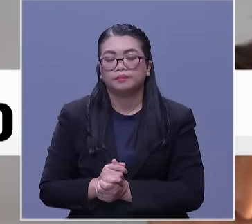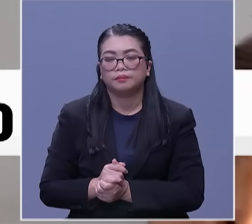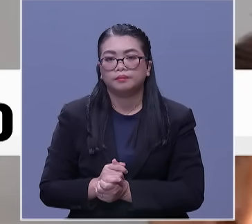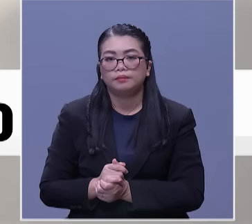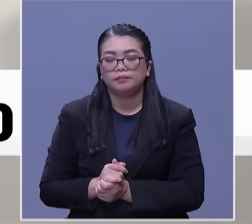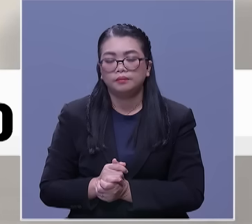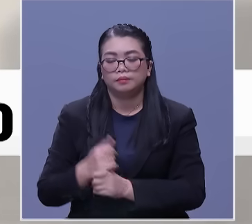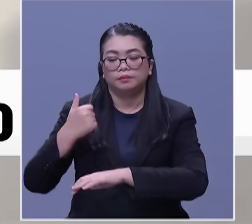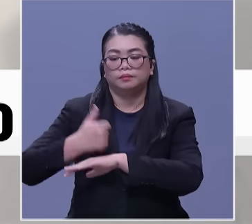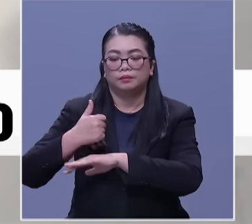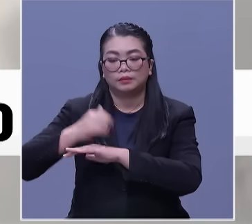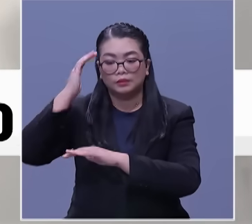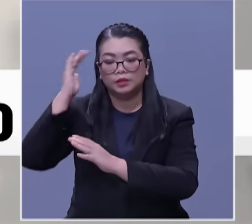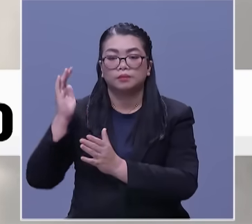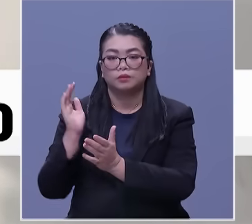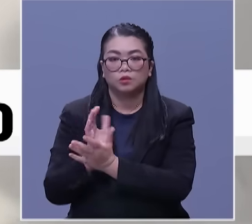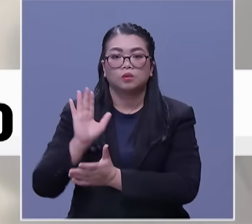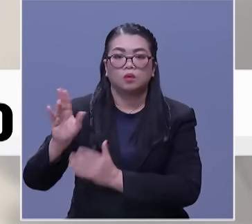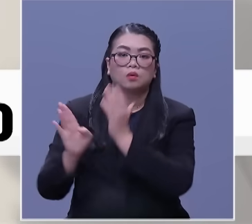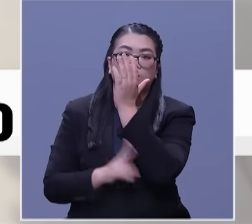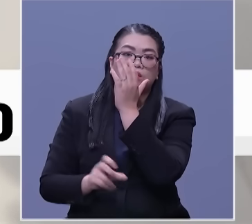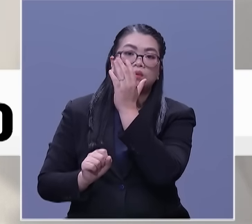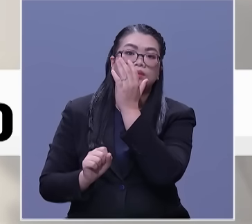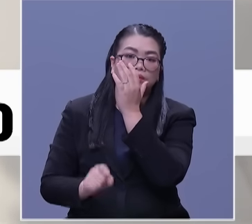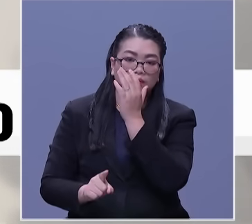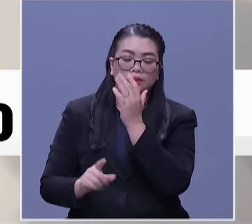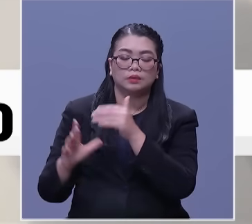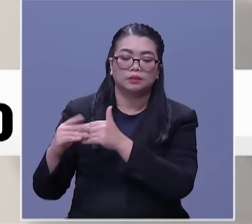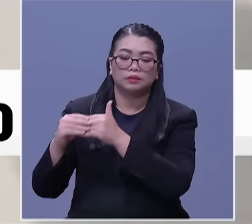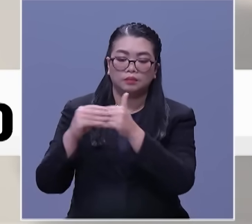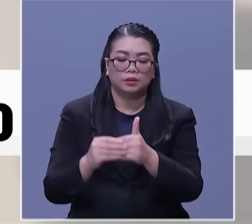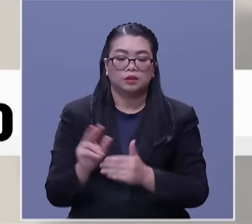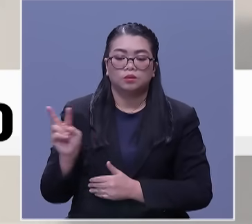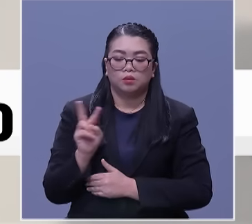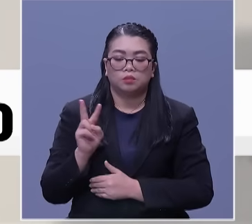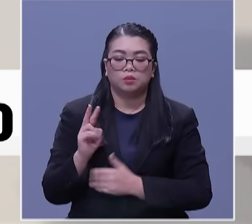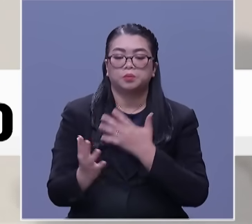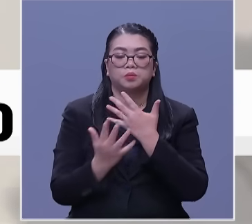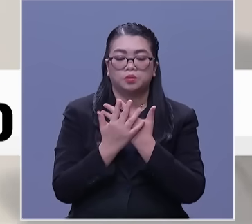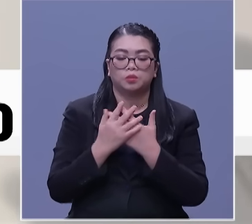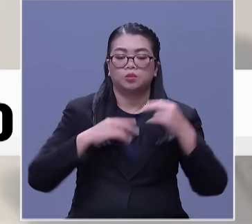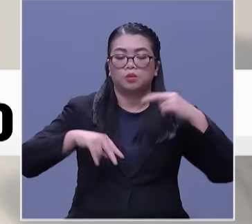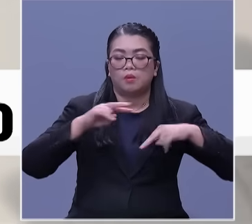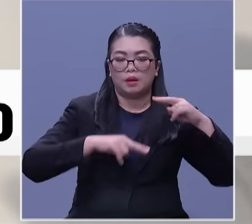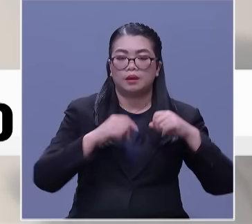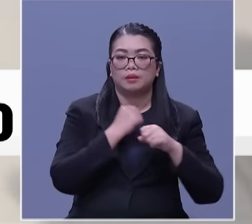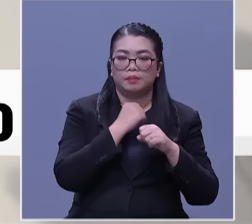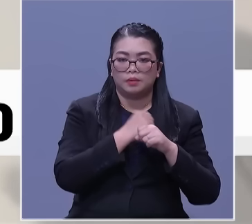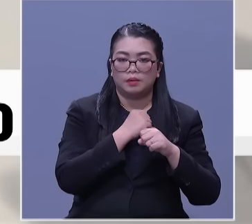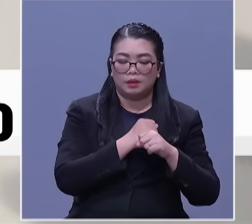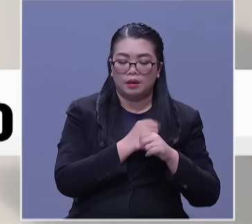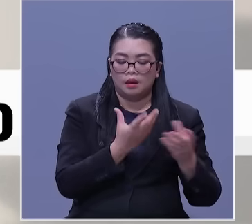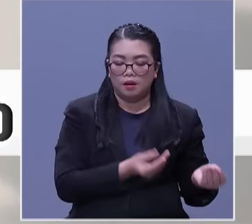ตระกูลผู้บังคับการตำรวจภูธรนครศรีธรรมราชเพื่อที่จะนำตัว 2ผู้คุมนะคะมามอบให้ภายใน 1-2วัน